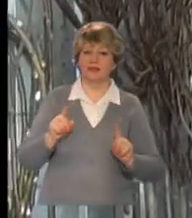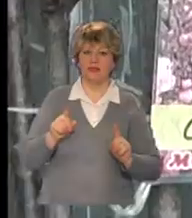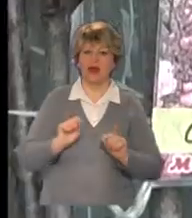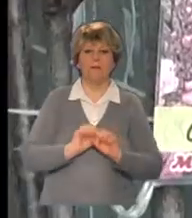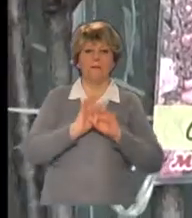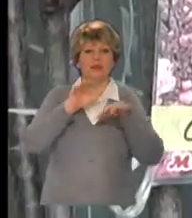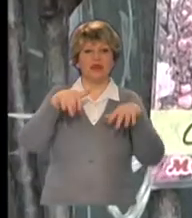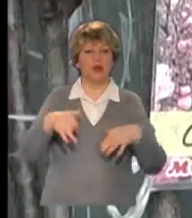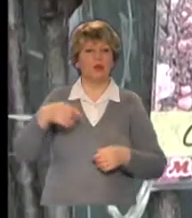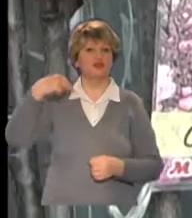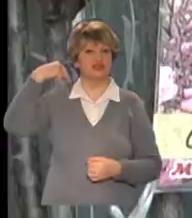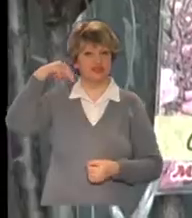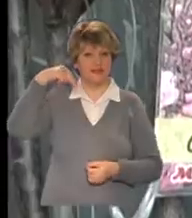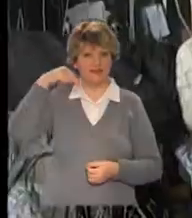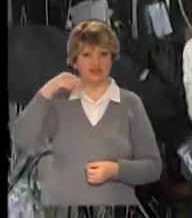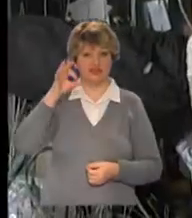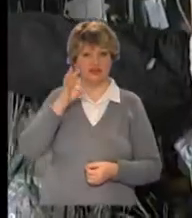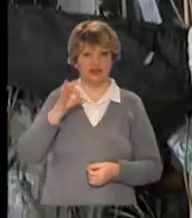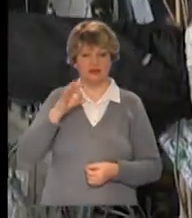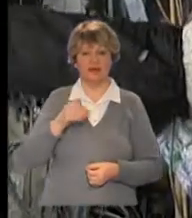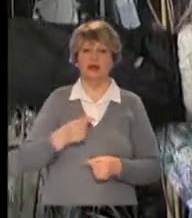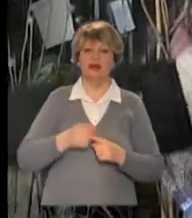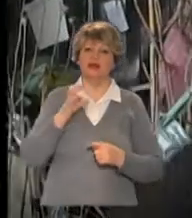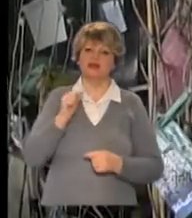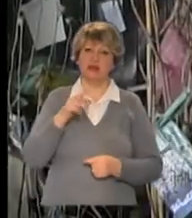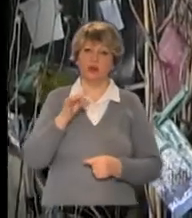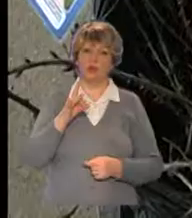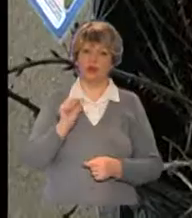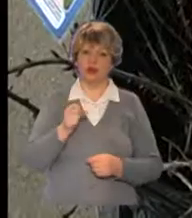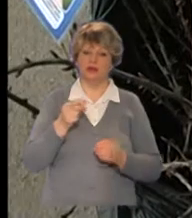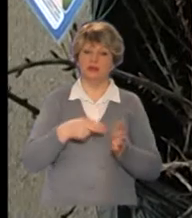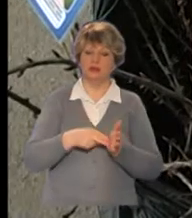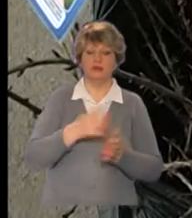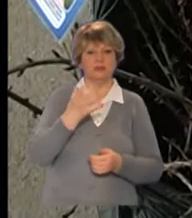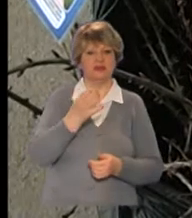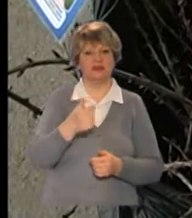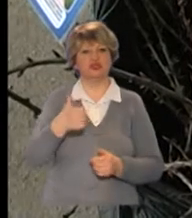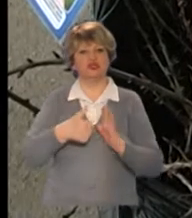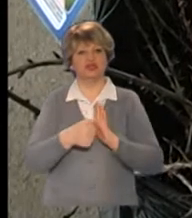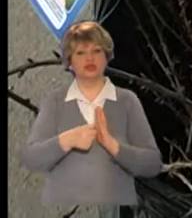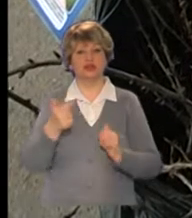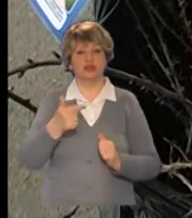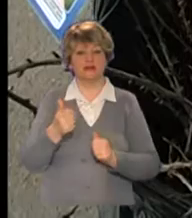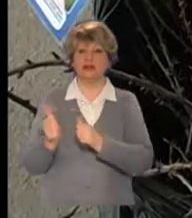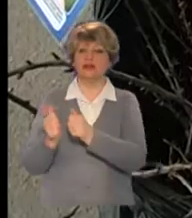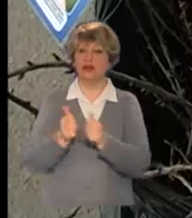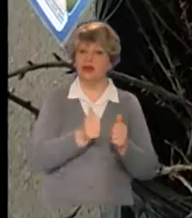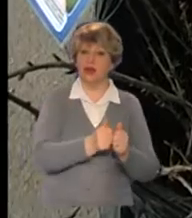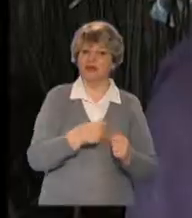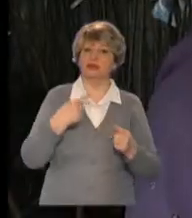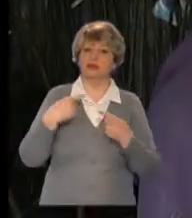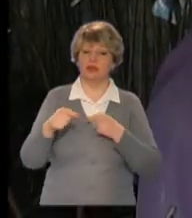плакуча вишня, сакура, вони 500-600 гривень. Поруч розсадою торгує пані Олена.